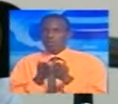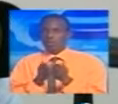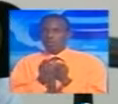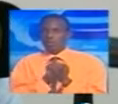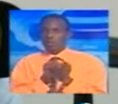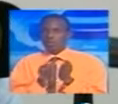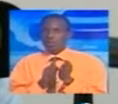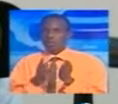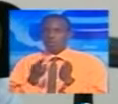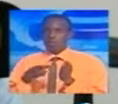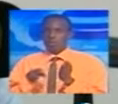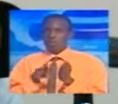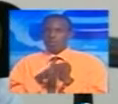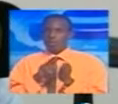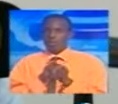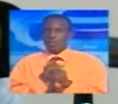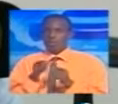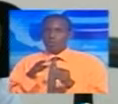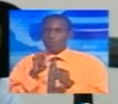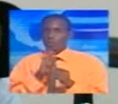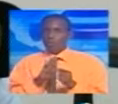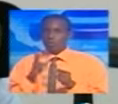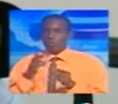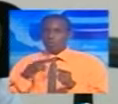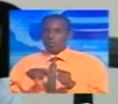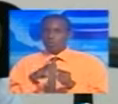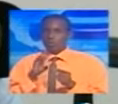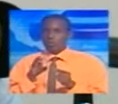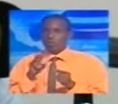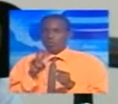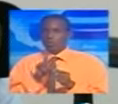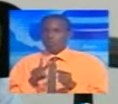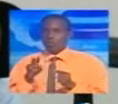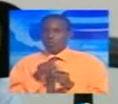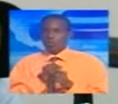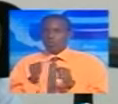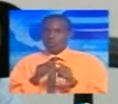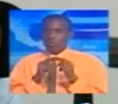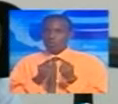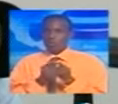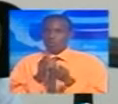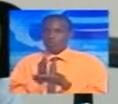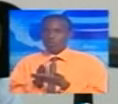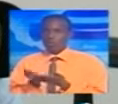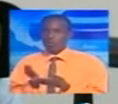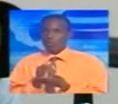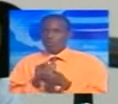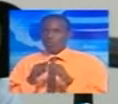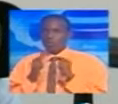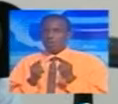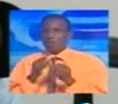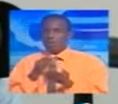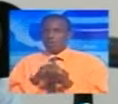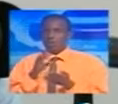lettres, comptes rendus, procès-verbaux, circulaires, décisions, décrets, arrêtés, notes de service,